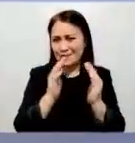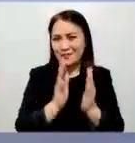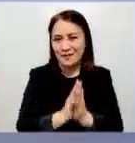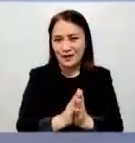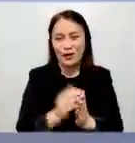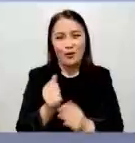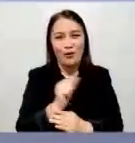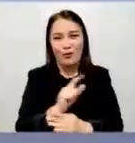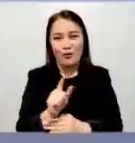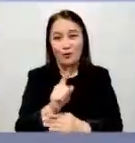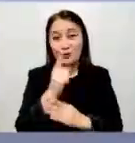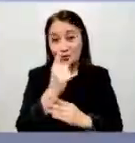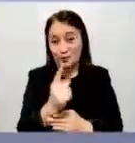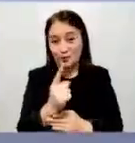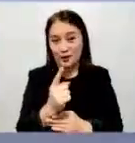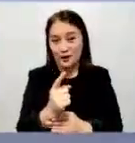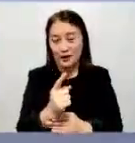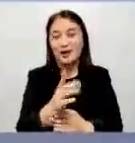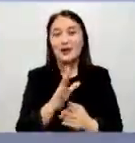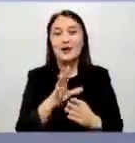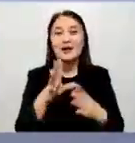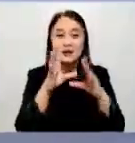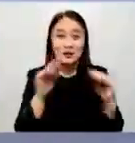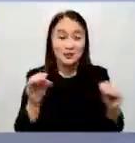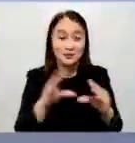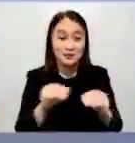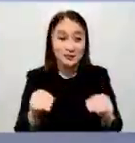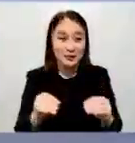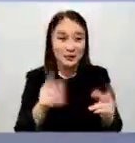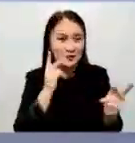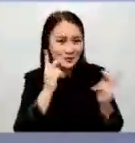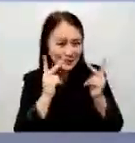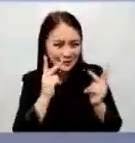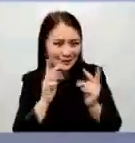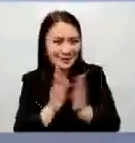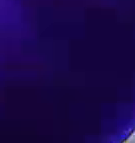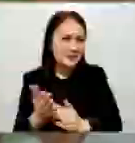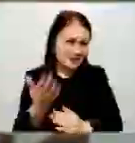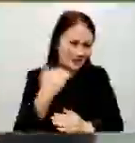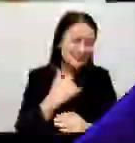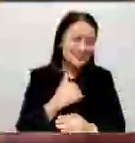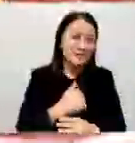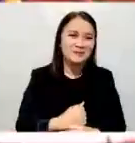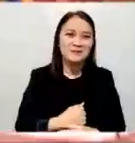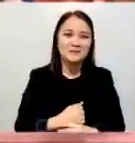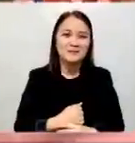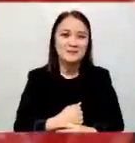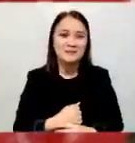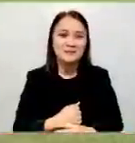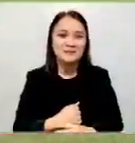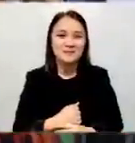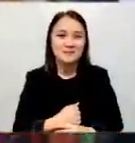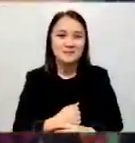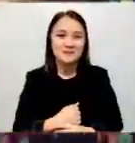all-in-one Christmas pasyalan sa Nai, Cavite. Tara, ride tayo dyan!